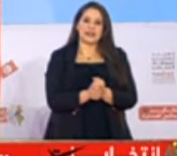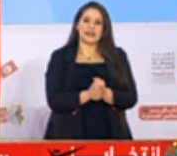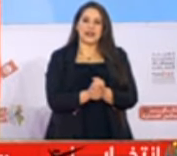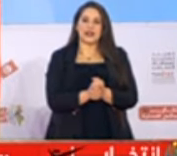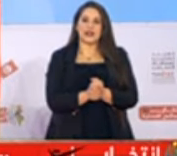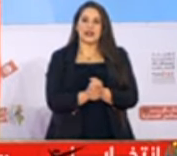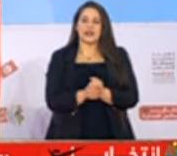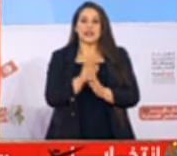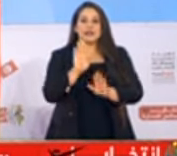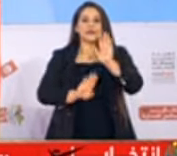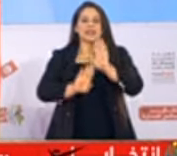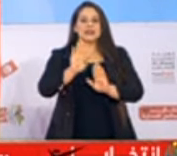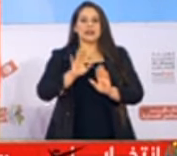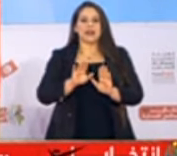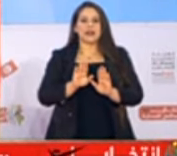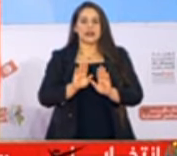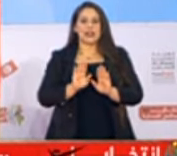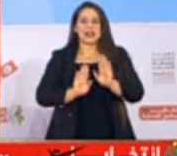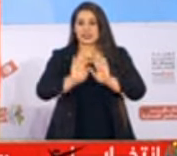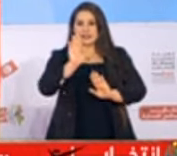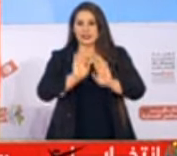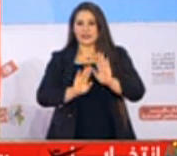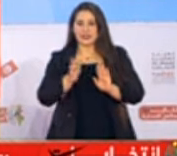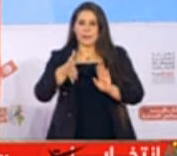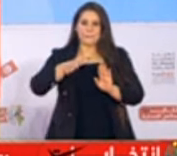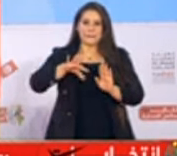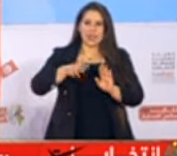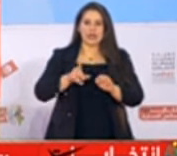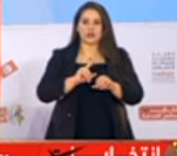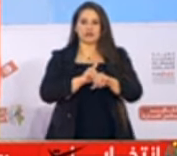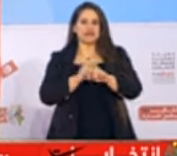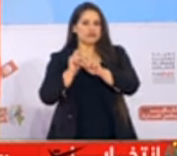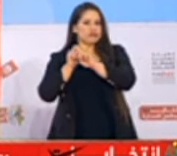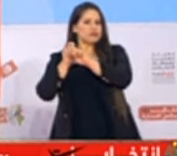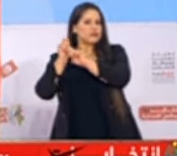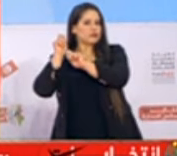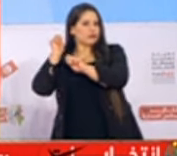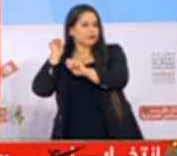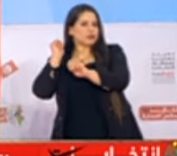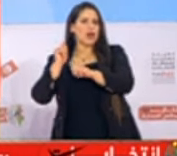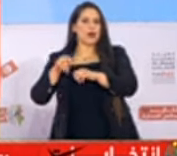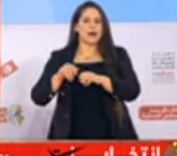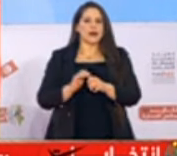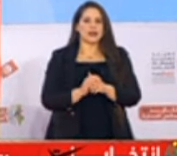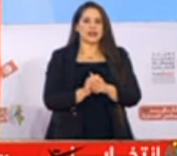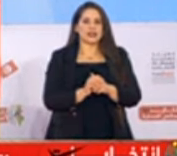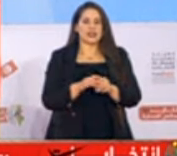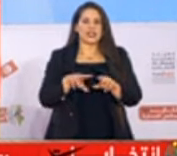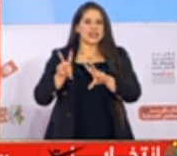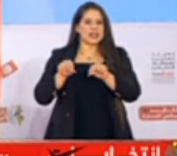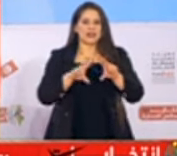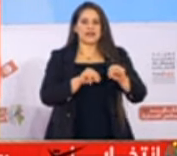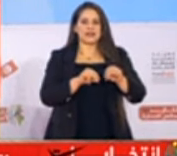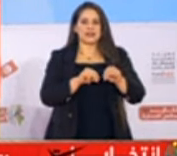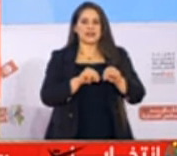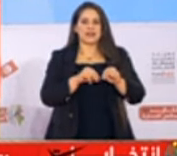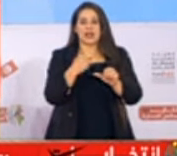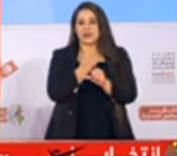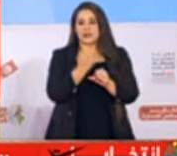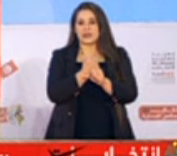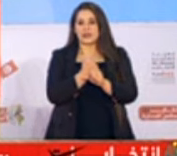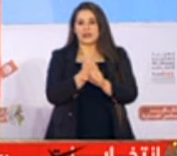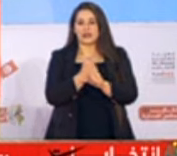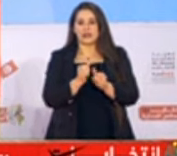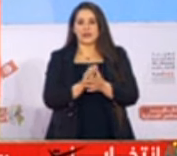بالاستفتاء تقريبا في حتى من حيث الزمن ماهوش بعيد برشا على بعضه، نفس الاستراتيجية وقاع استعمالها. بالعكس